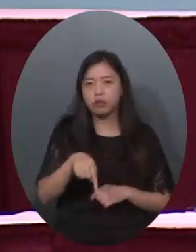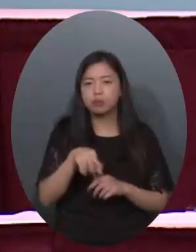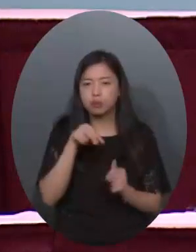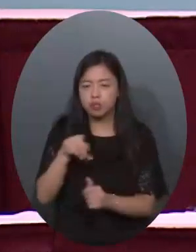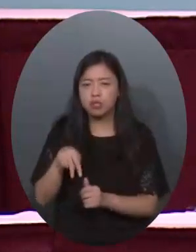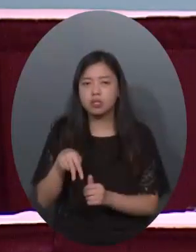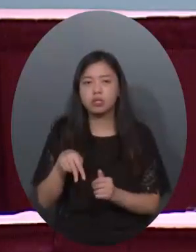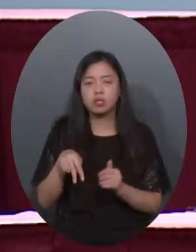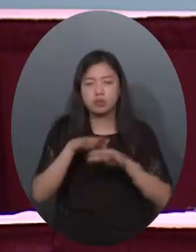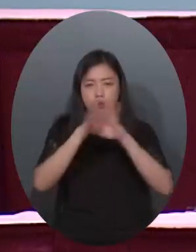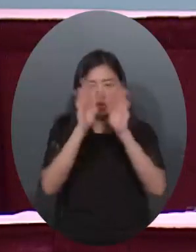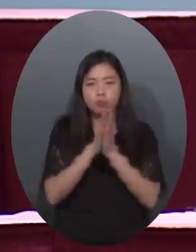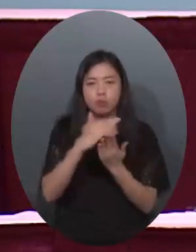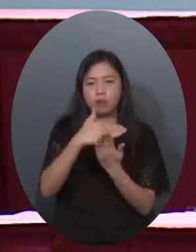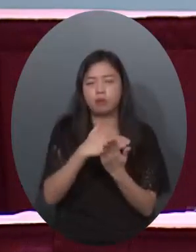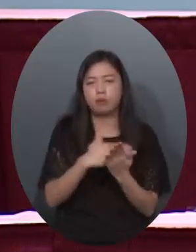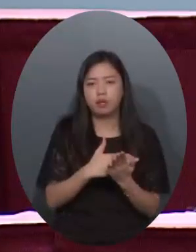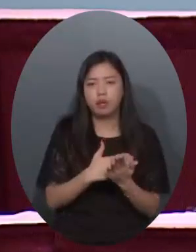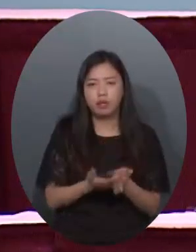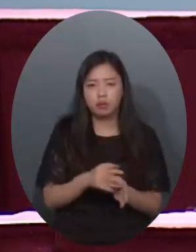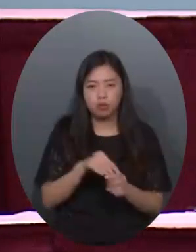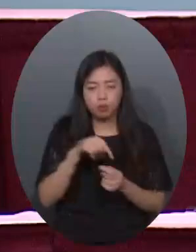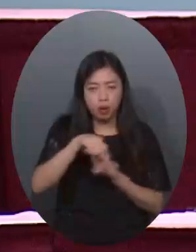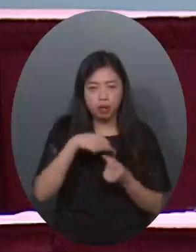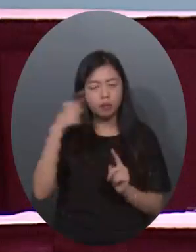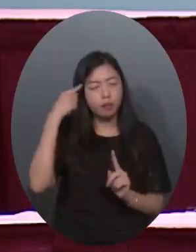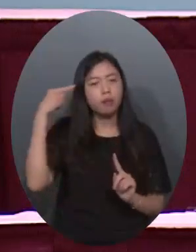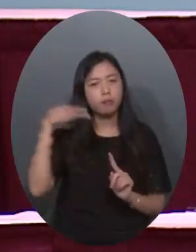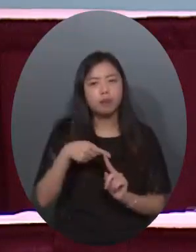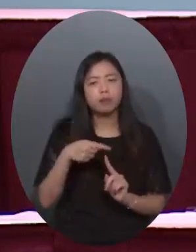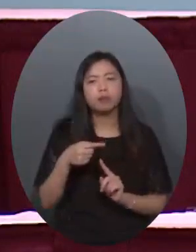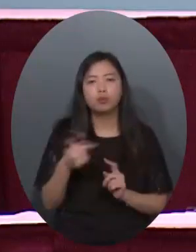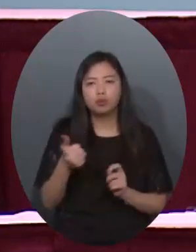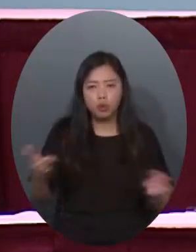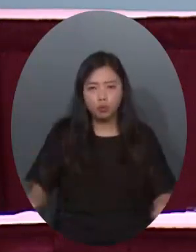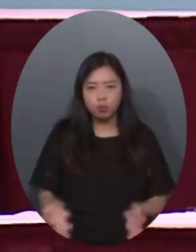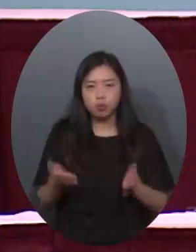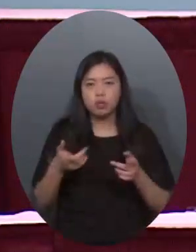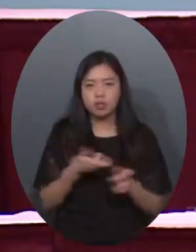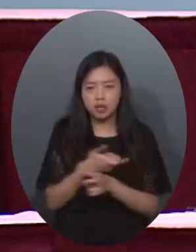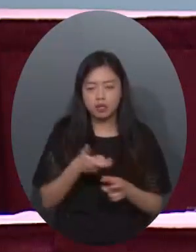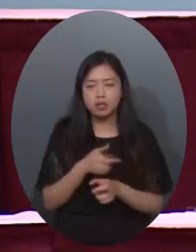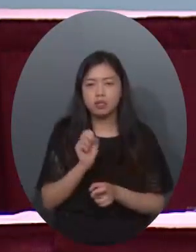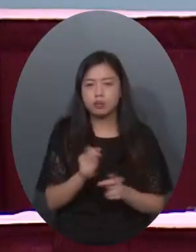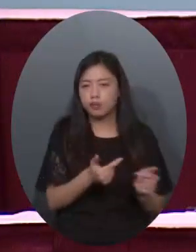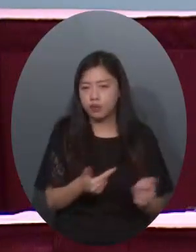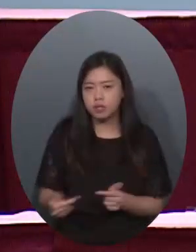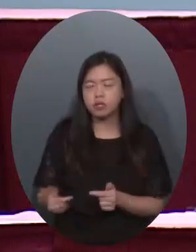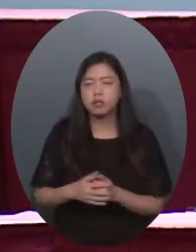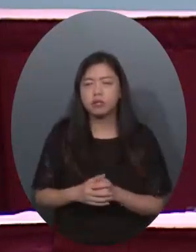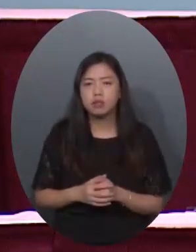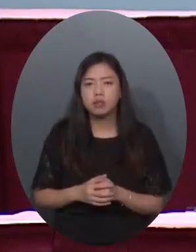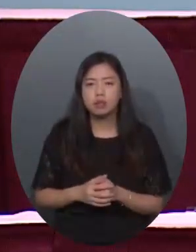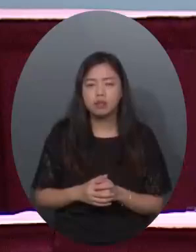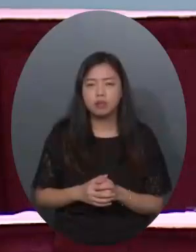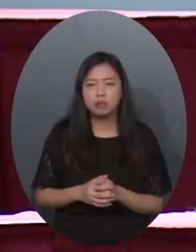確立業務、社會和環境目標，推進業務持續發展。當中我